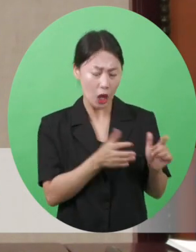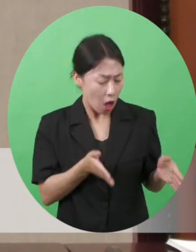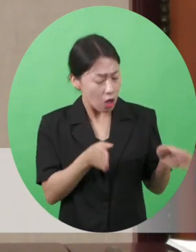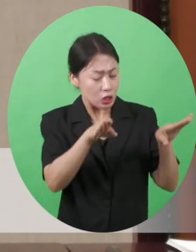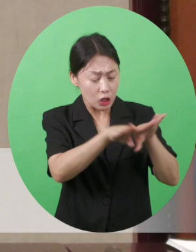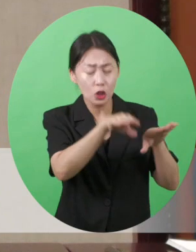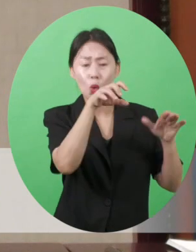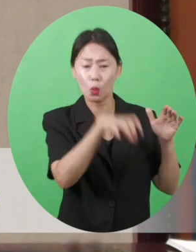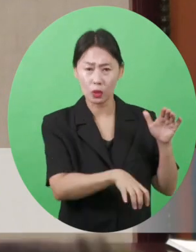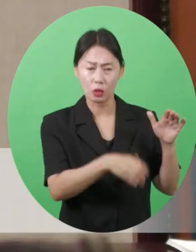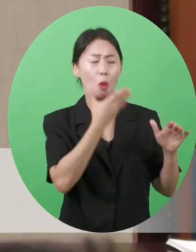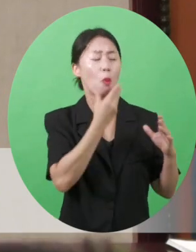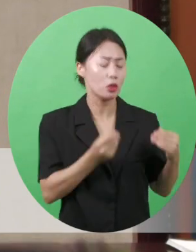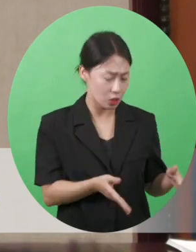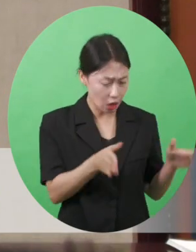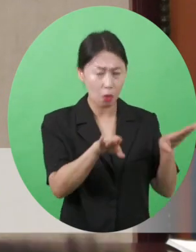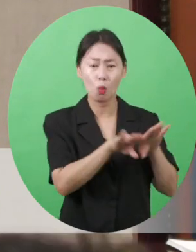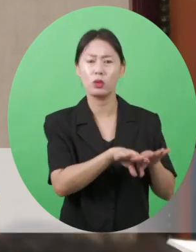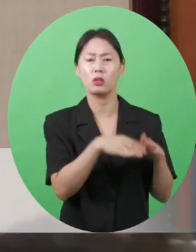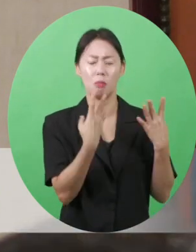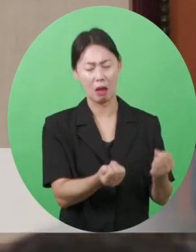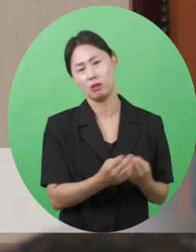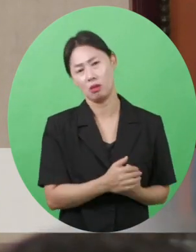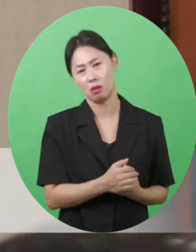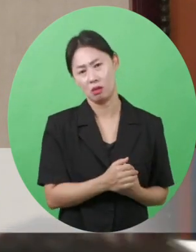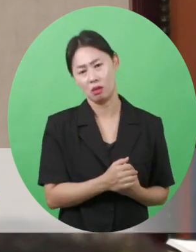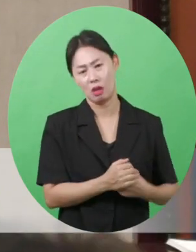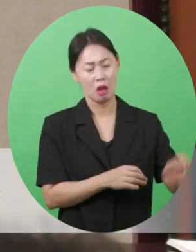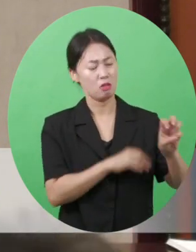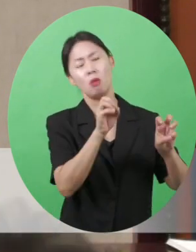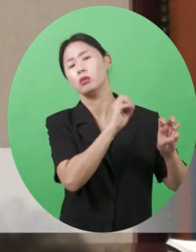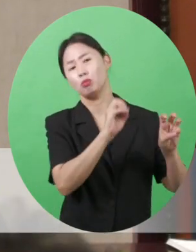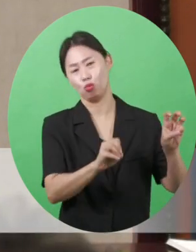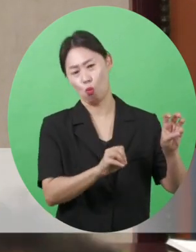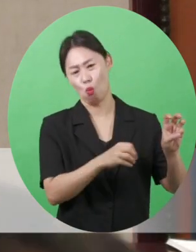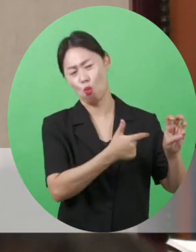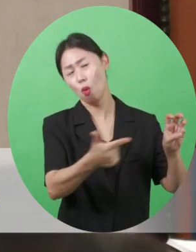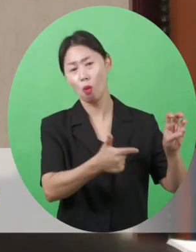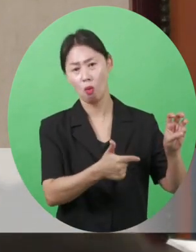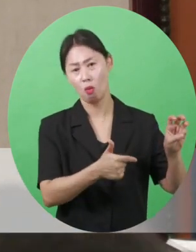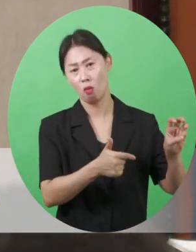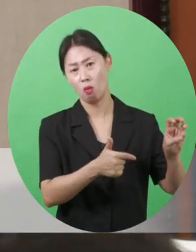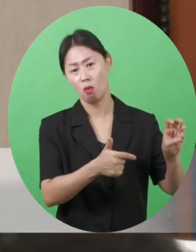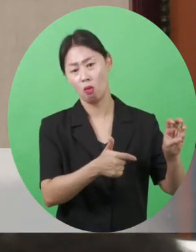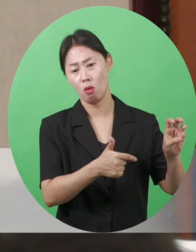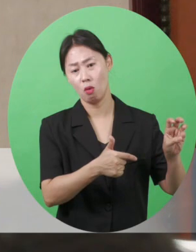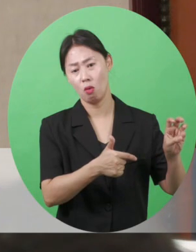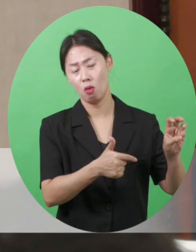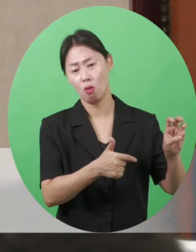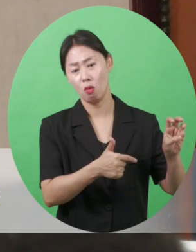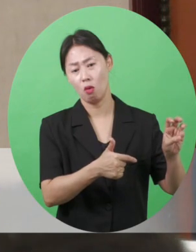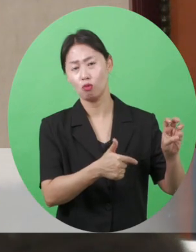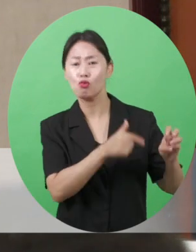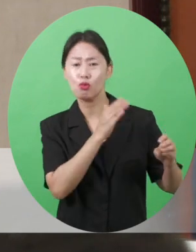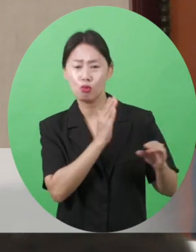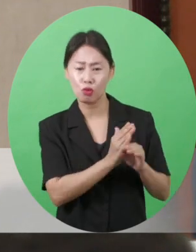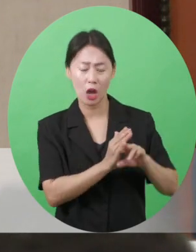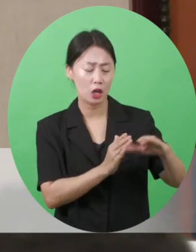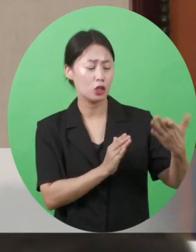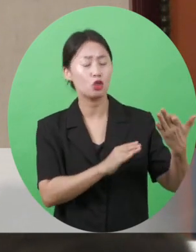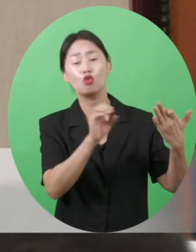시설에서 복지관들에서 발생하는 비율이 약 30%쯤 됩니다. 적지 않죠. 그 비율 중에